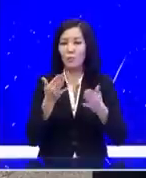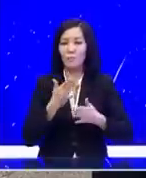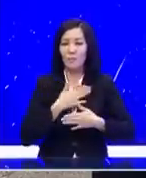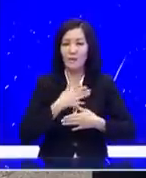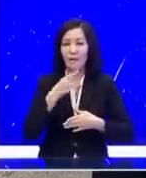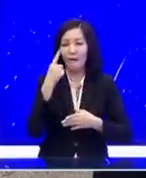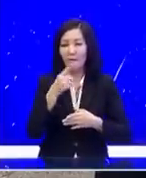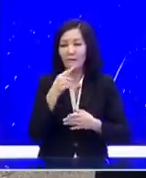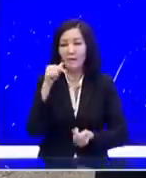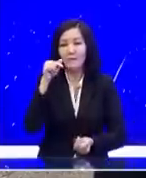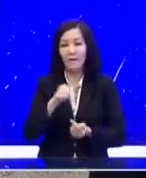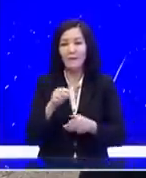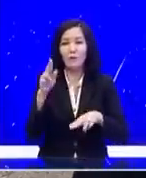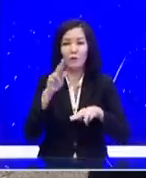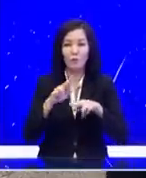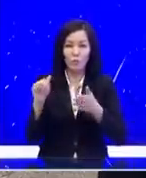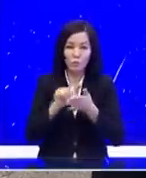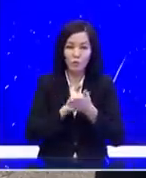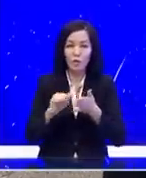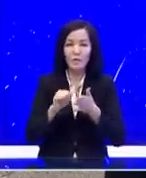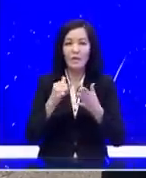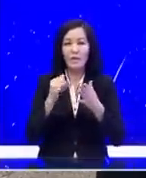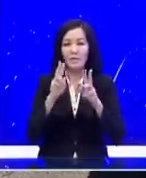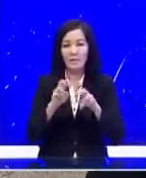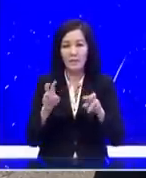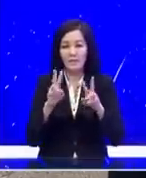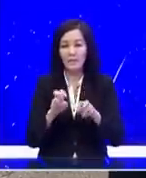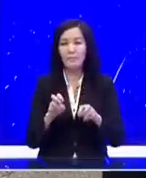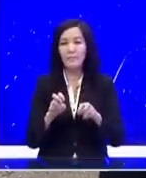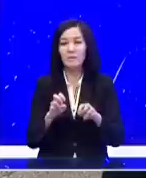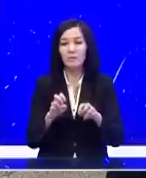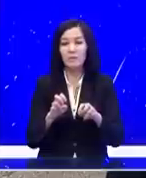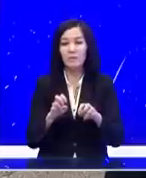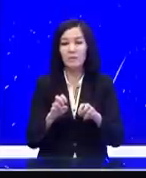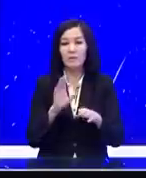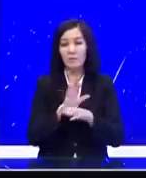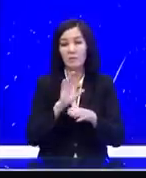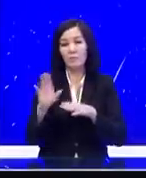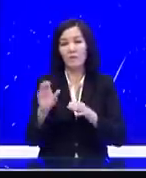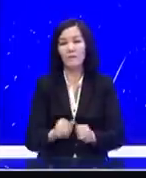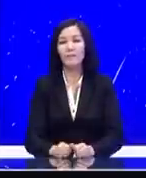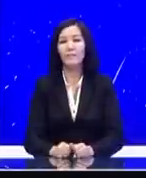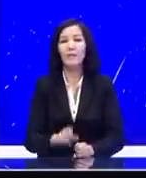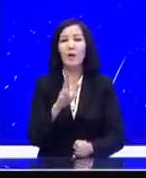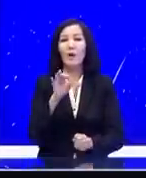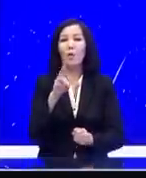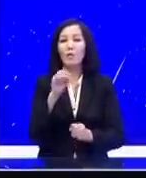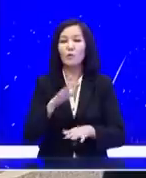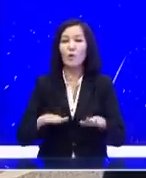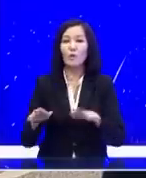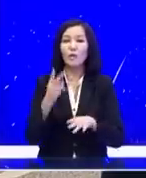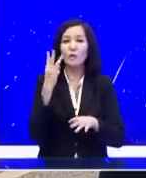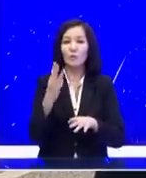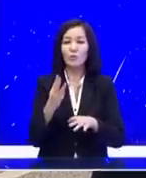айтқандағындай сәйкестік құжаттарын тексереміз және ары қарай шаруашылық қожалықтарына жіберіледі. Көксу ауданы бойынша 3 мобильді